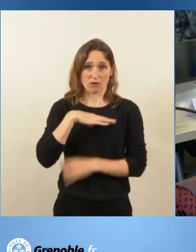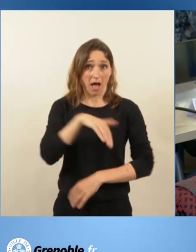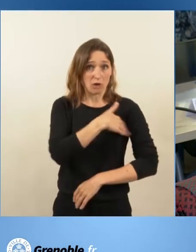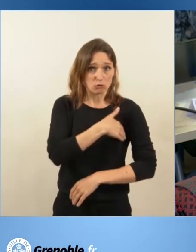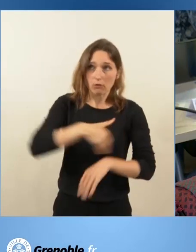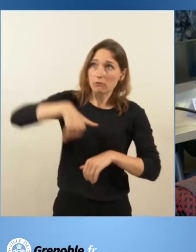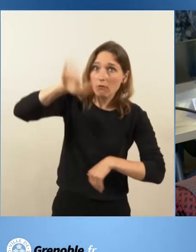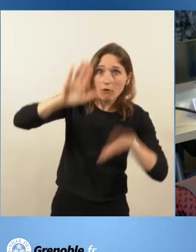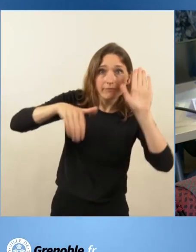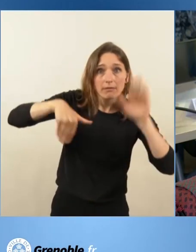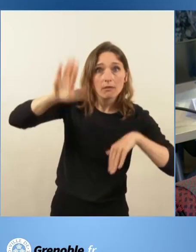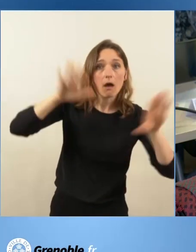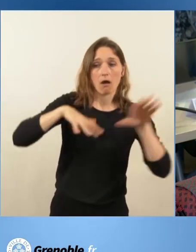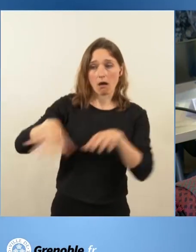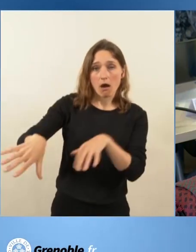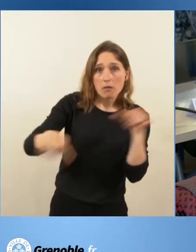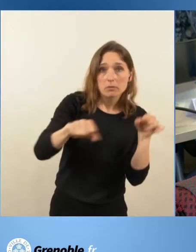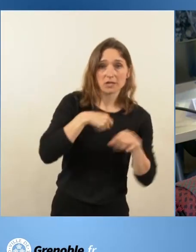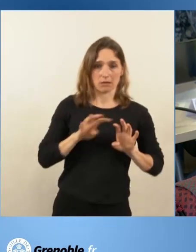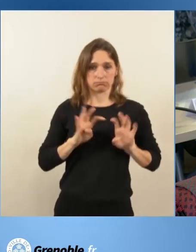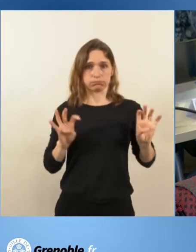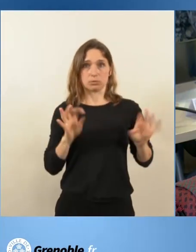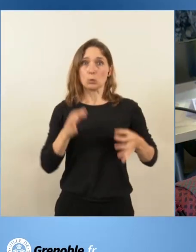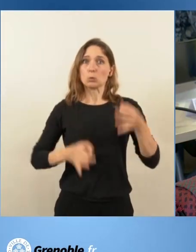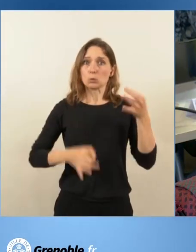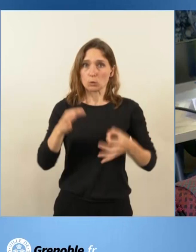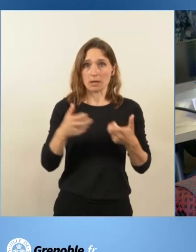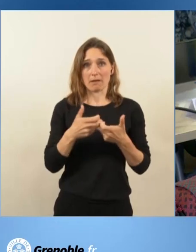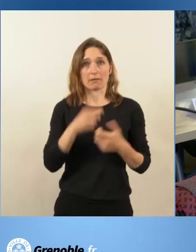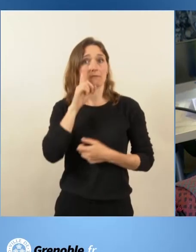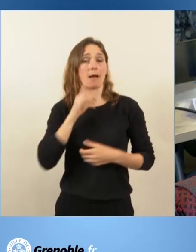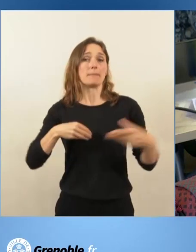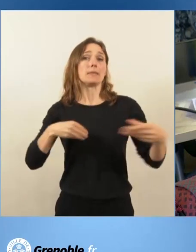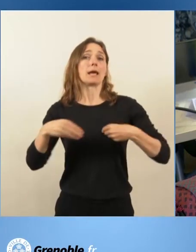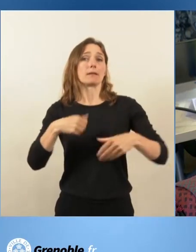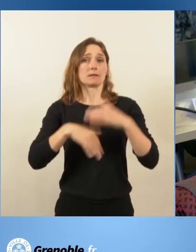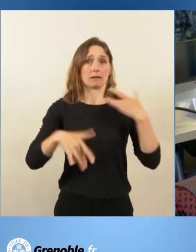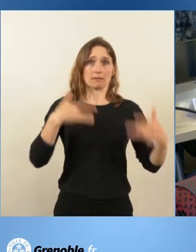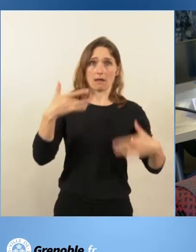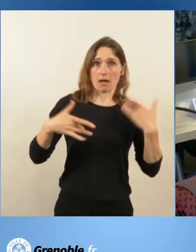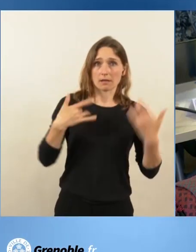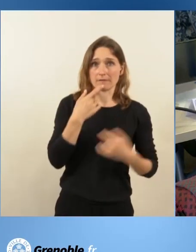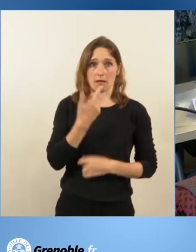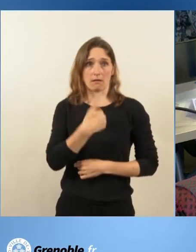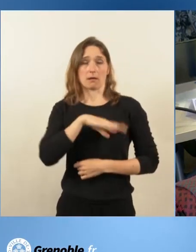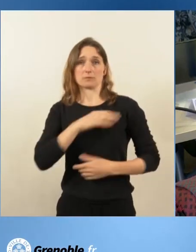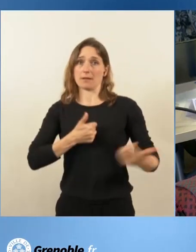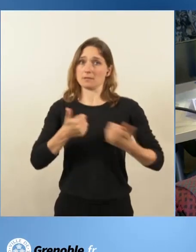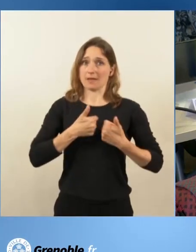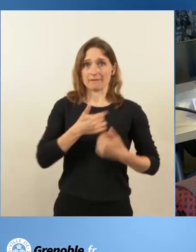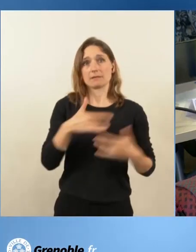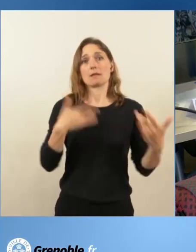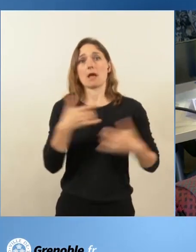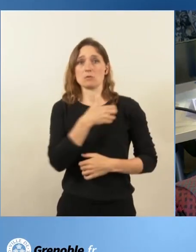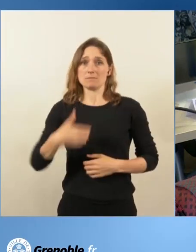postulent dans des qui sont recrutés par des jurys en l'occurrence la directrice dont vous parlez la responsable du service du théâtre municipal a été recruté par